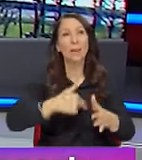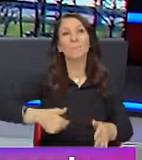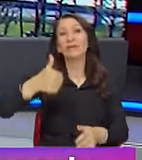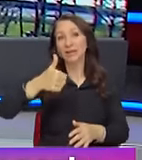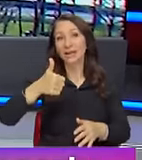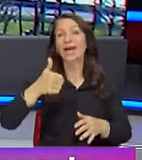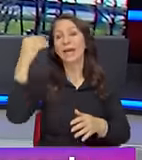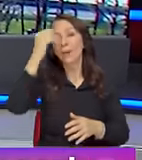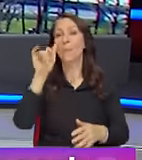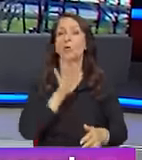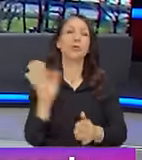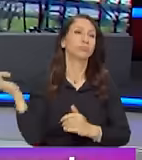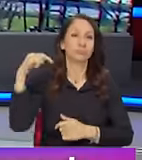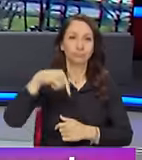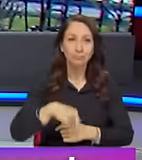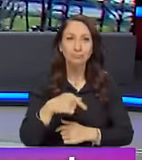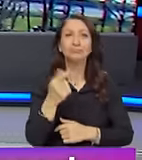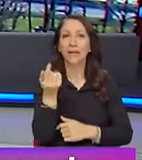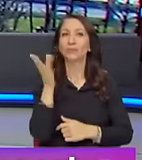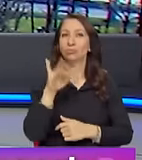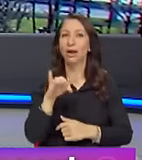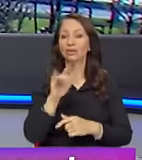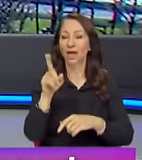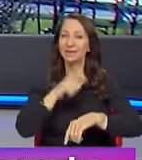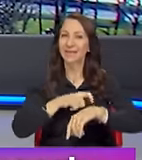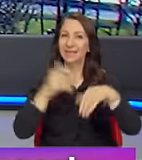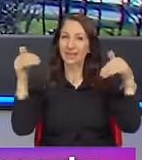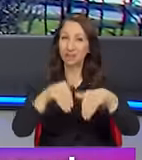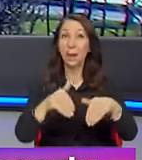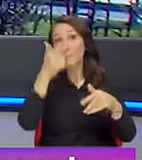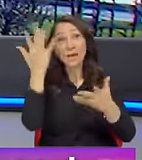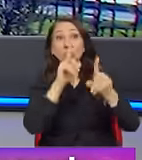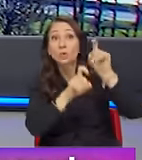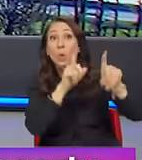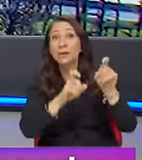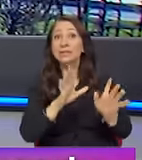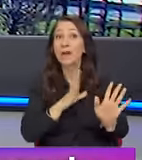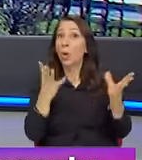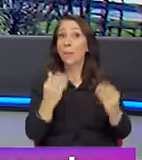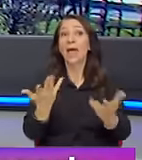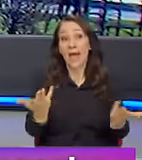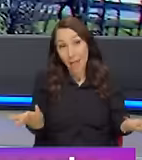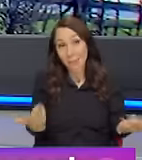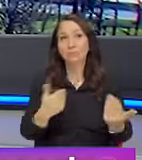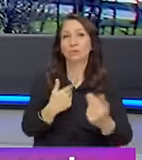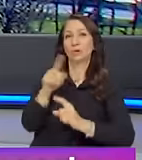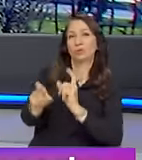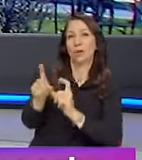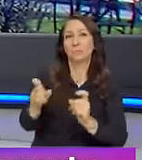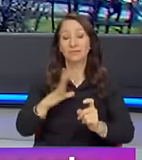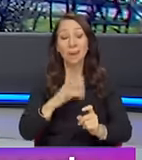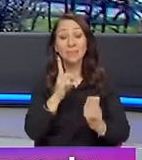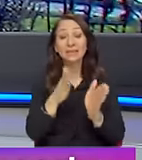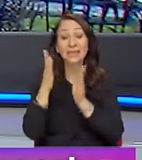Belediye Başkanı Ekrem İmamoğlu birazdan Çalar Saat'te olacak. Belki sorularınız vardır ama bizim de evet sorularımız var.